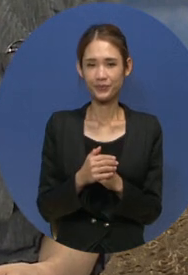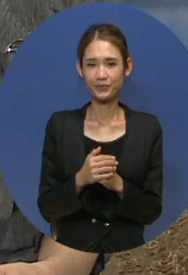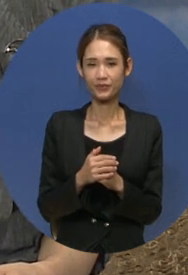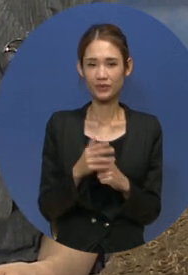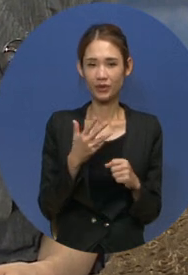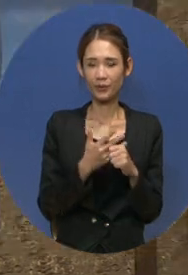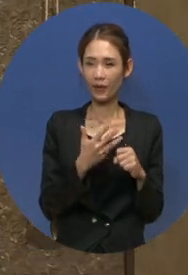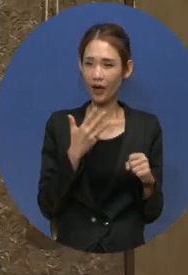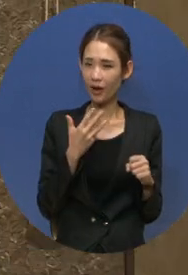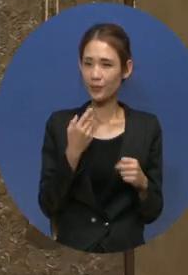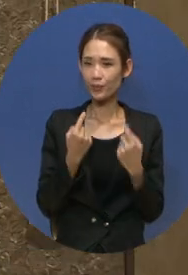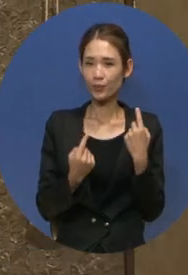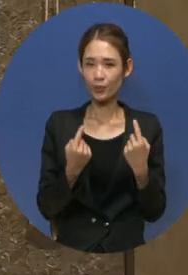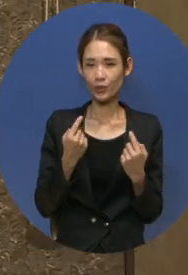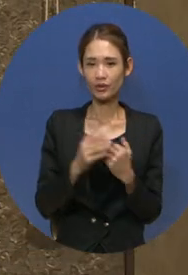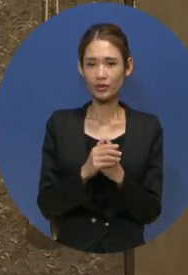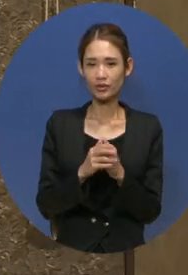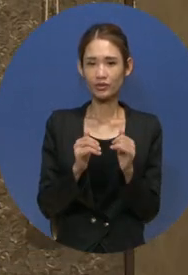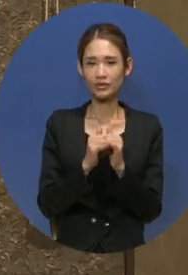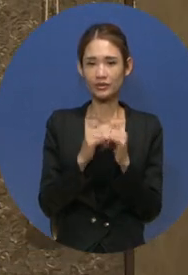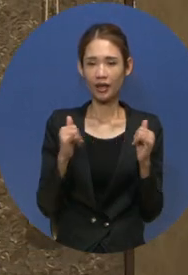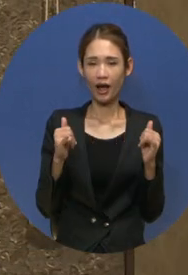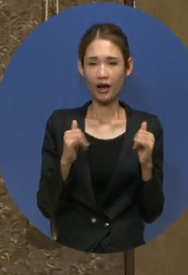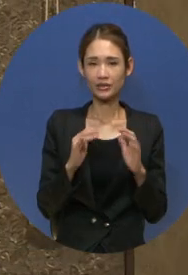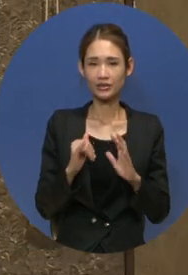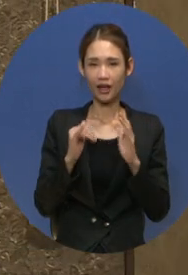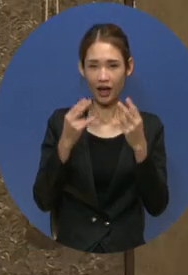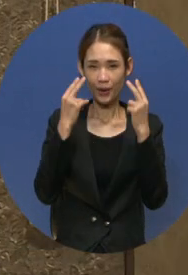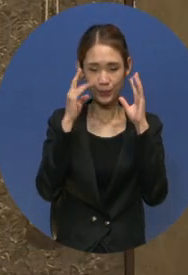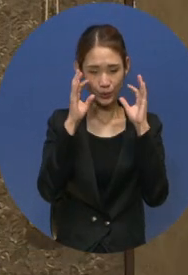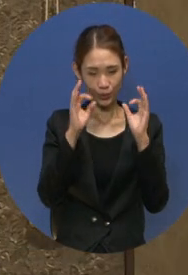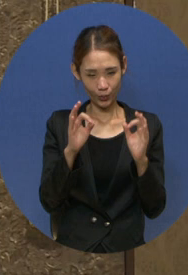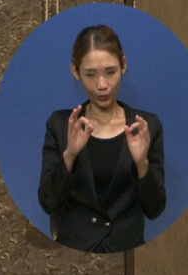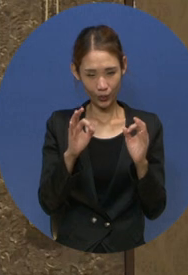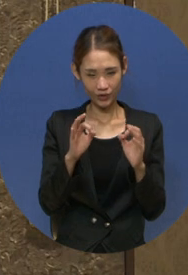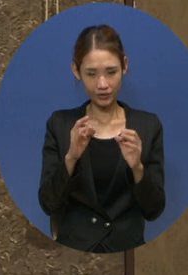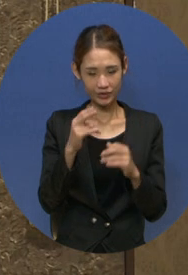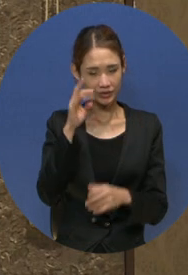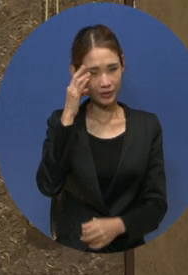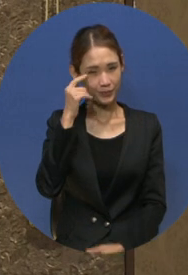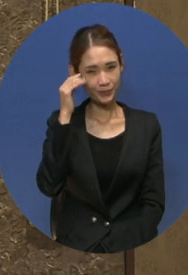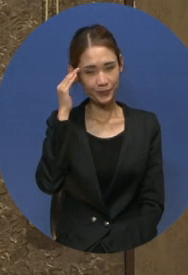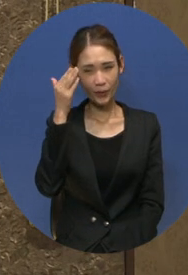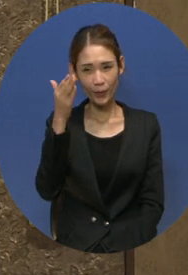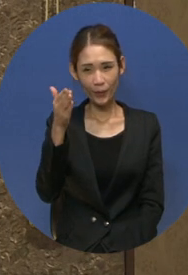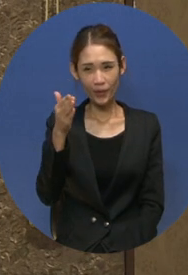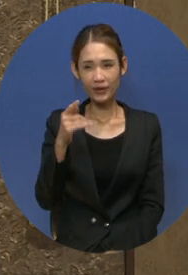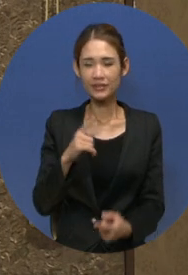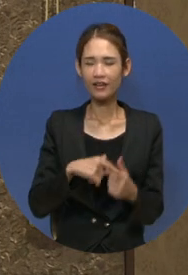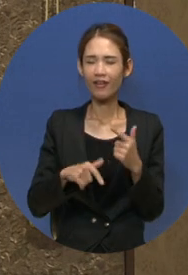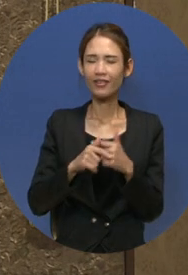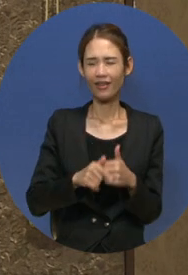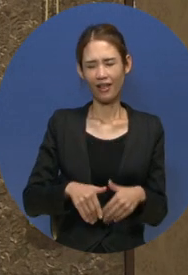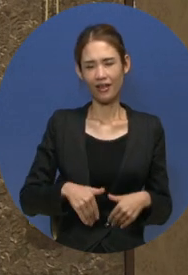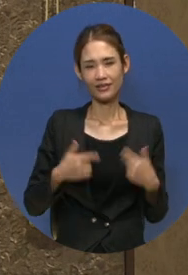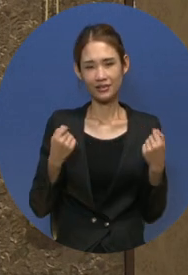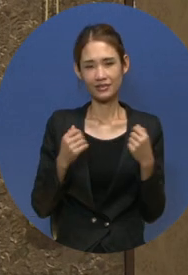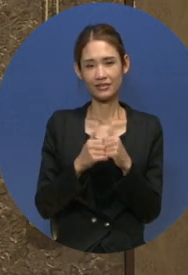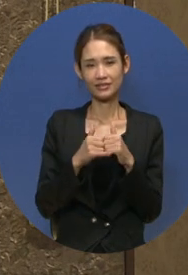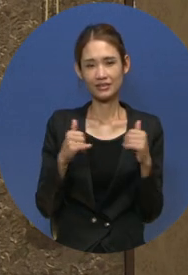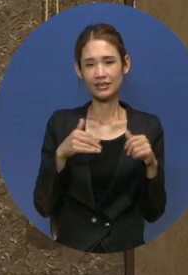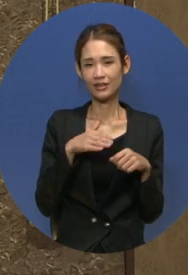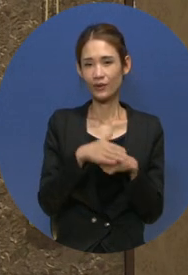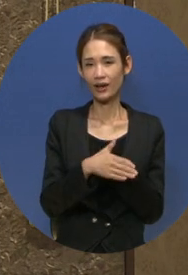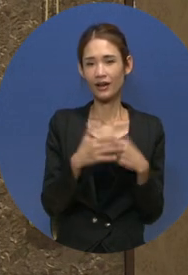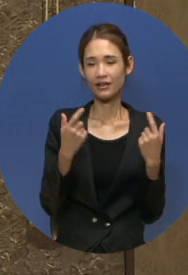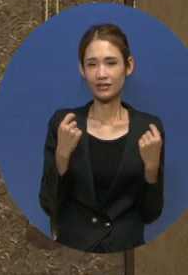8년 전보다 사람들과 세상을 바라보는 시선이 더 이렇게 따뜻해졌다고 해야 될까요? 좀 더